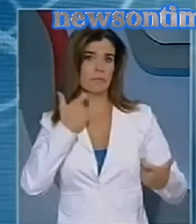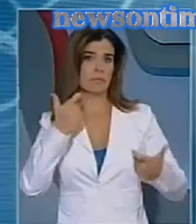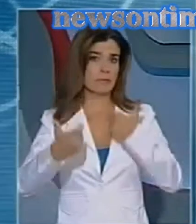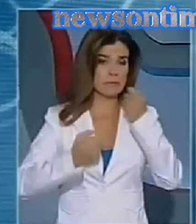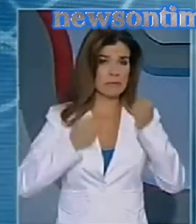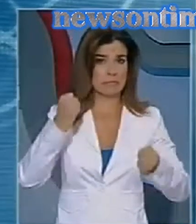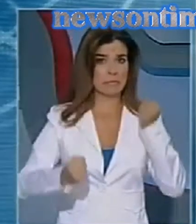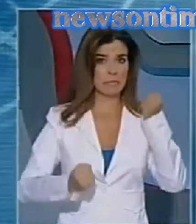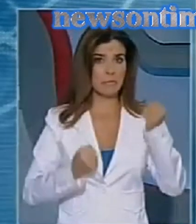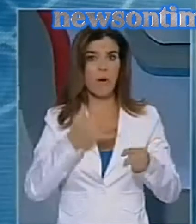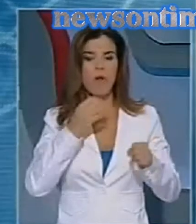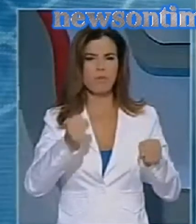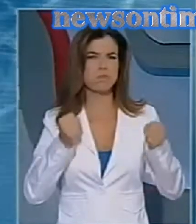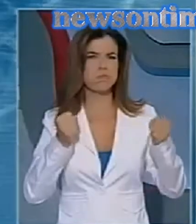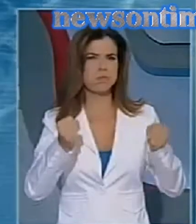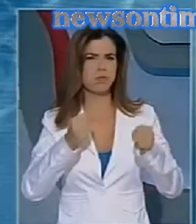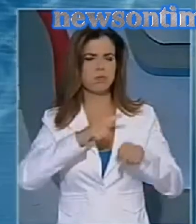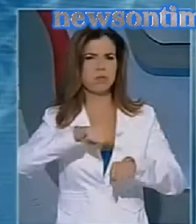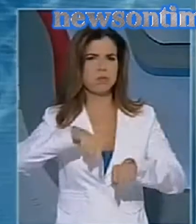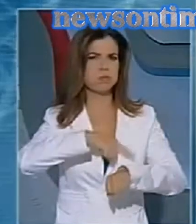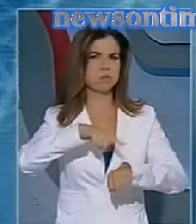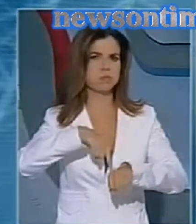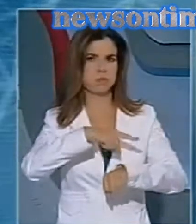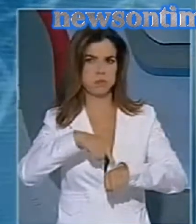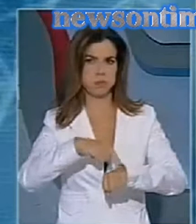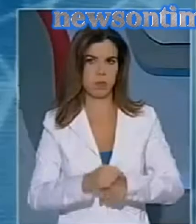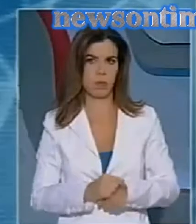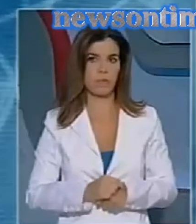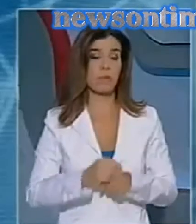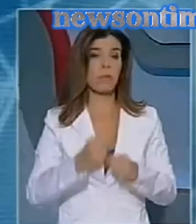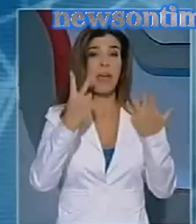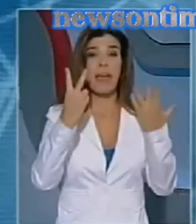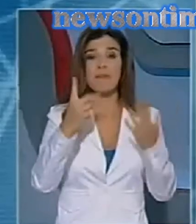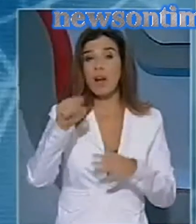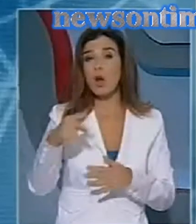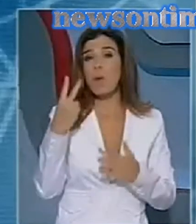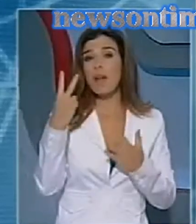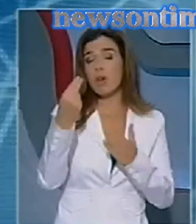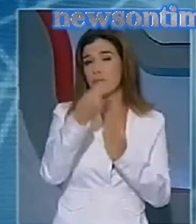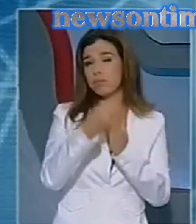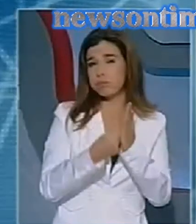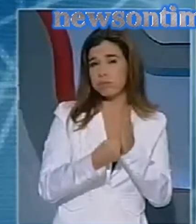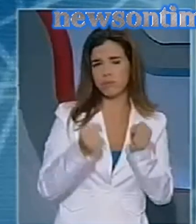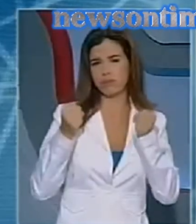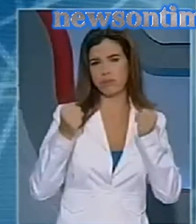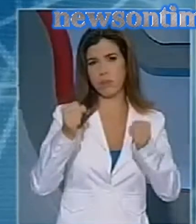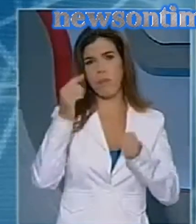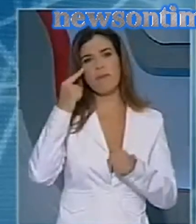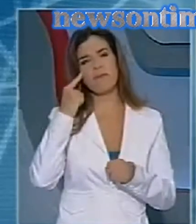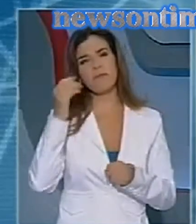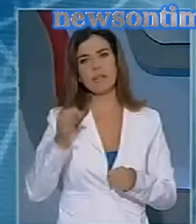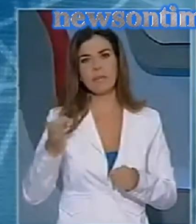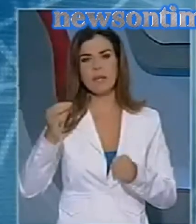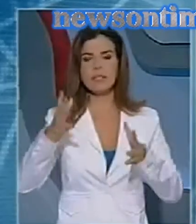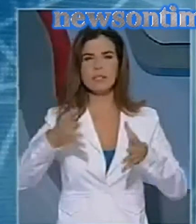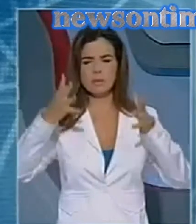είναι μεγάλος, αφού η σεισμική δόνηση διαρκεί αρκετή ώρα. 7,2 ρίχτερ ταρακούνησαν τις Φιλιππίνες και τόνοι